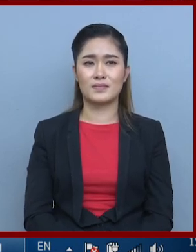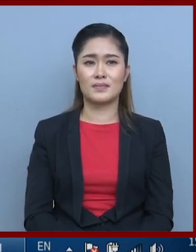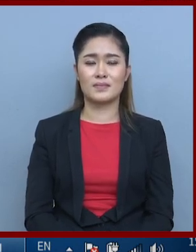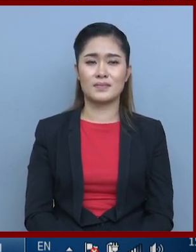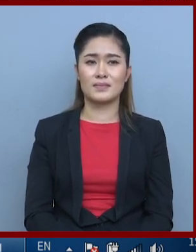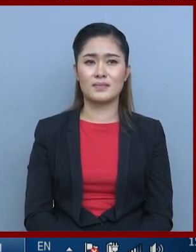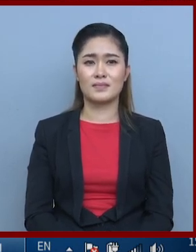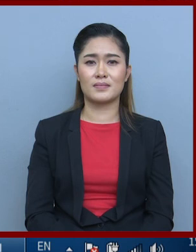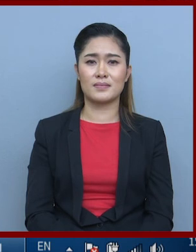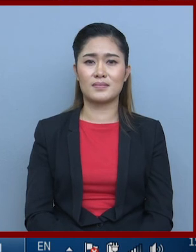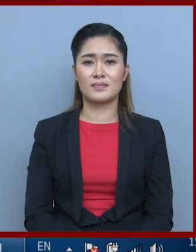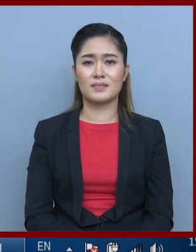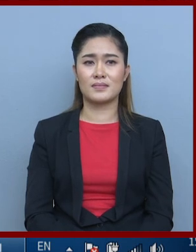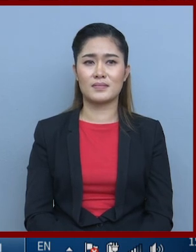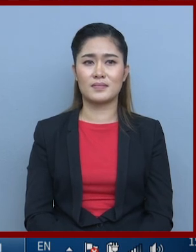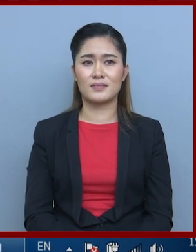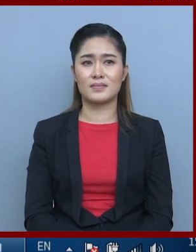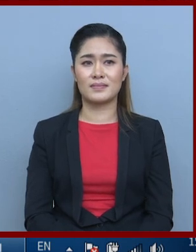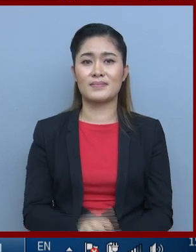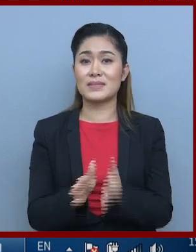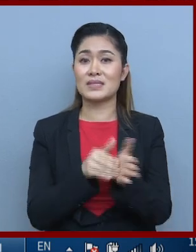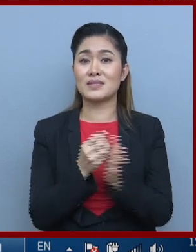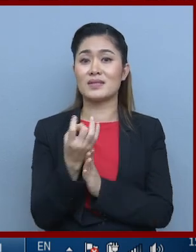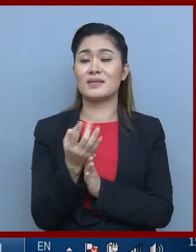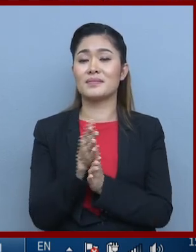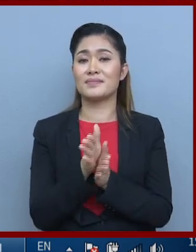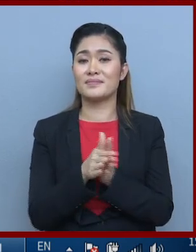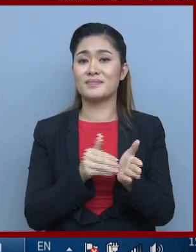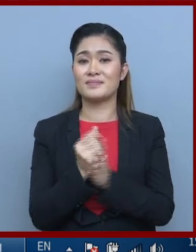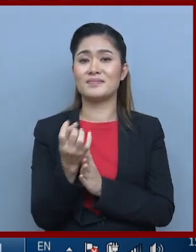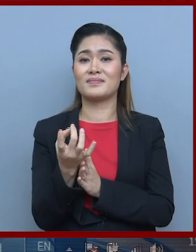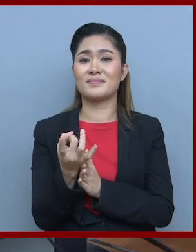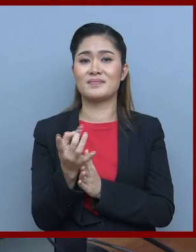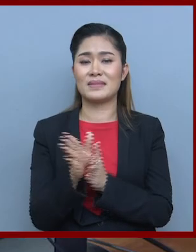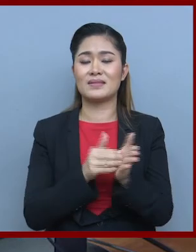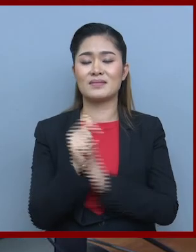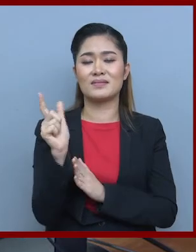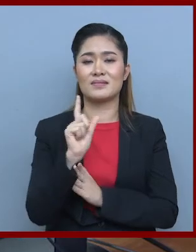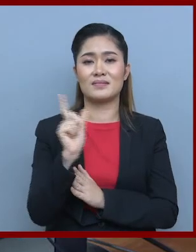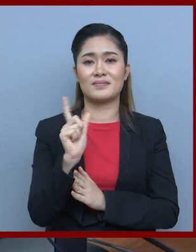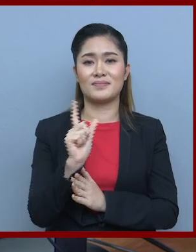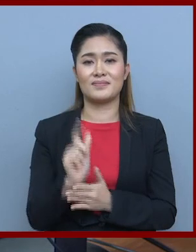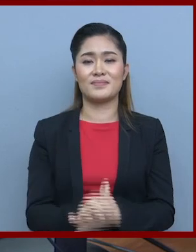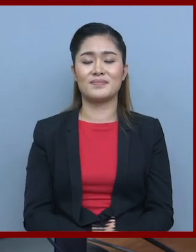แล้วก็แม็กคัลเลอร์เป็นสีอะไรนักศึกษาสีเหลือง